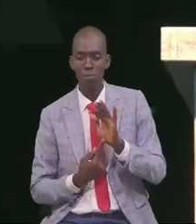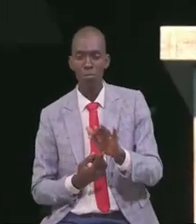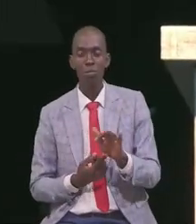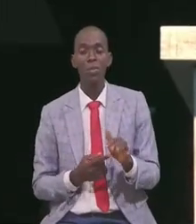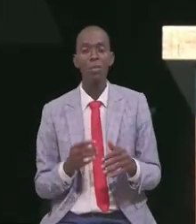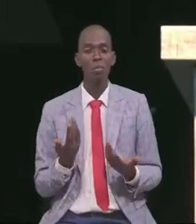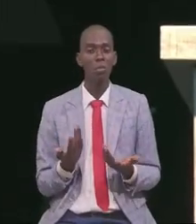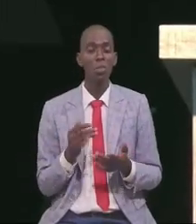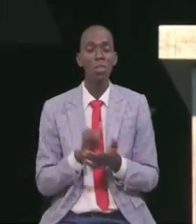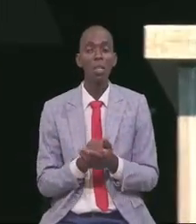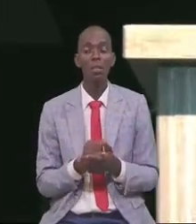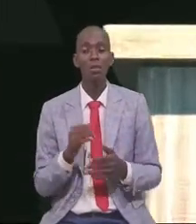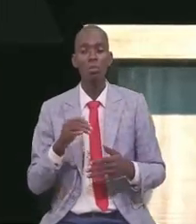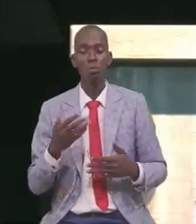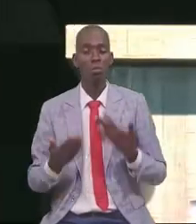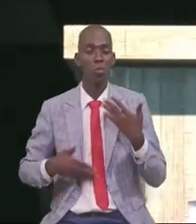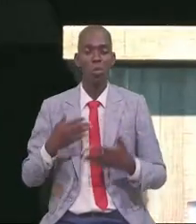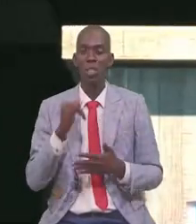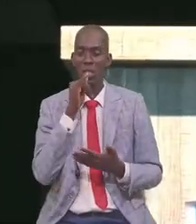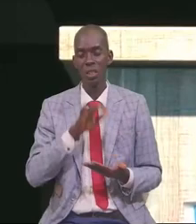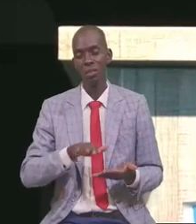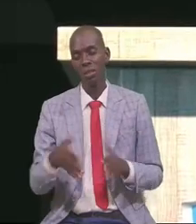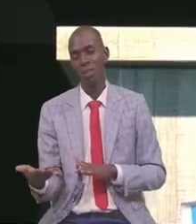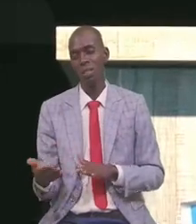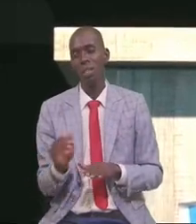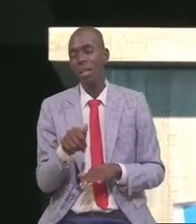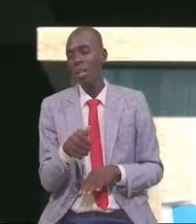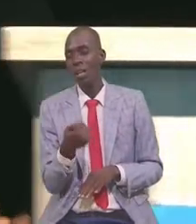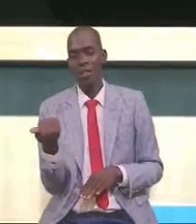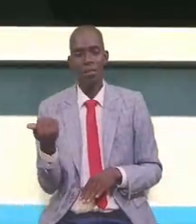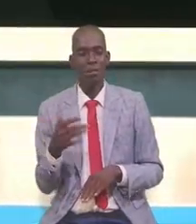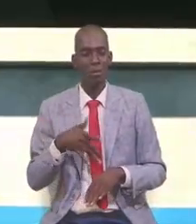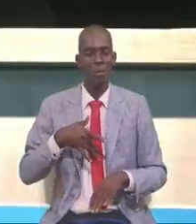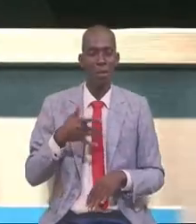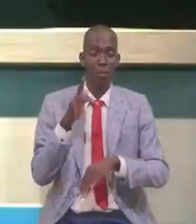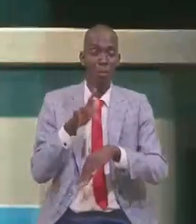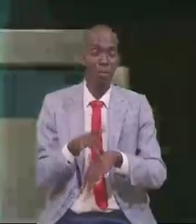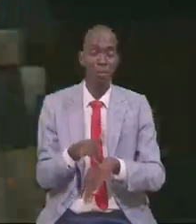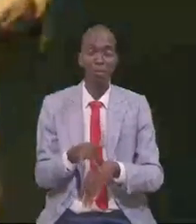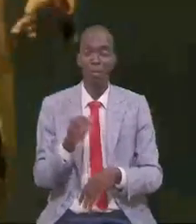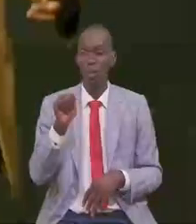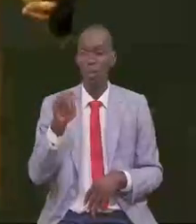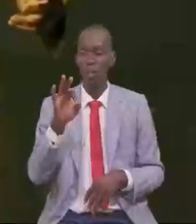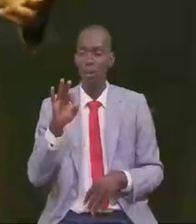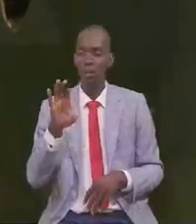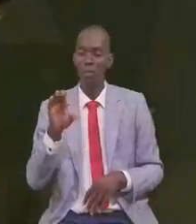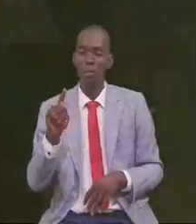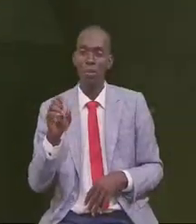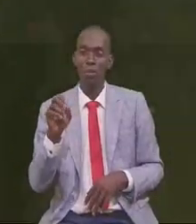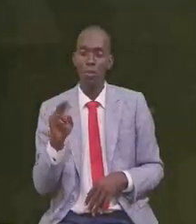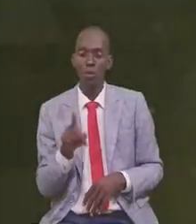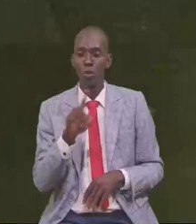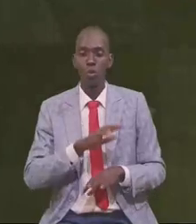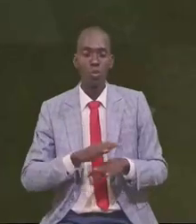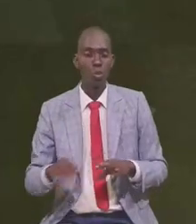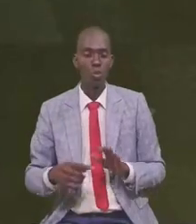est morte. L'affection, toute affection à laquelle vous ne joignez pas d'expression, à laquelle vous ne